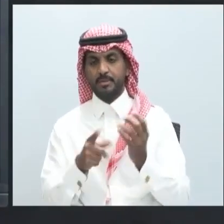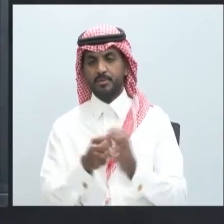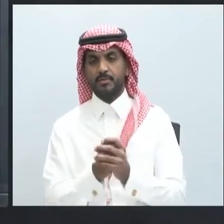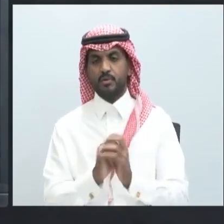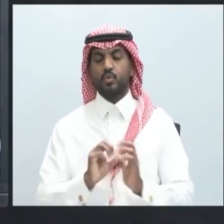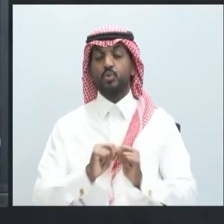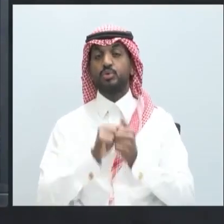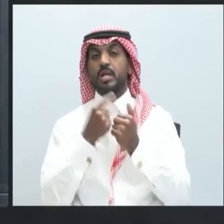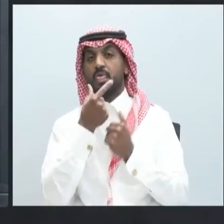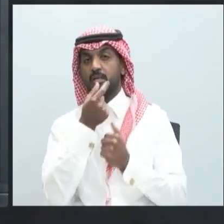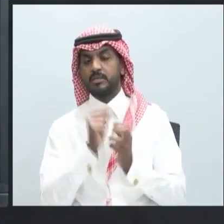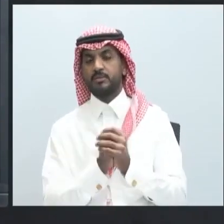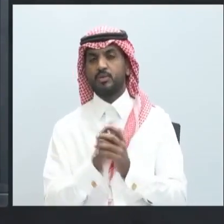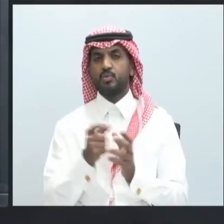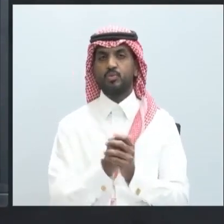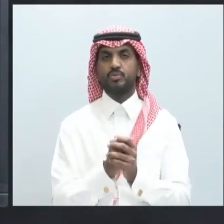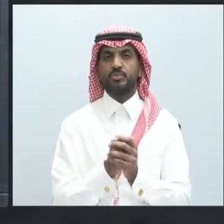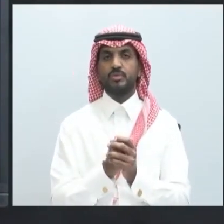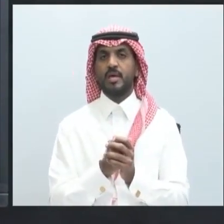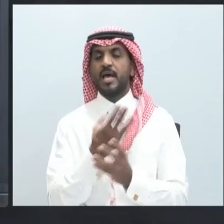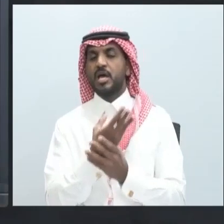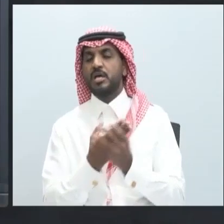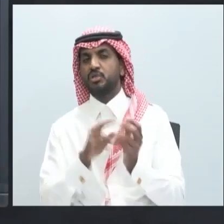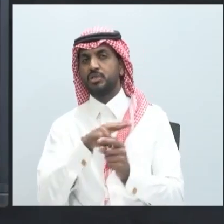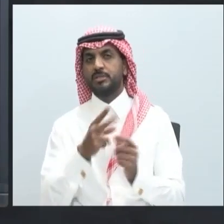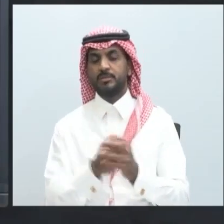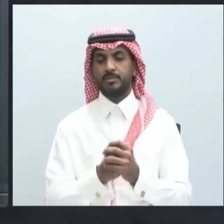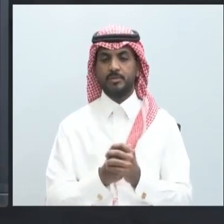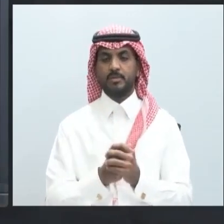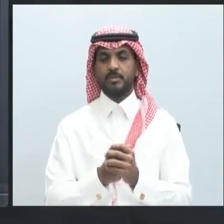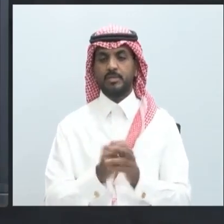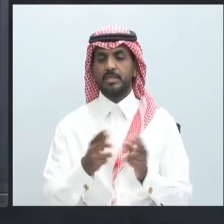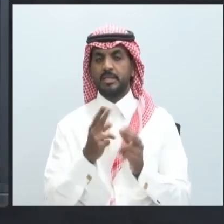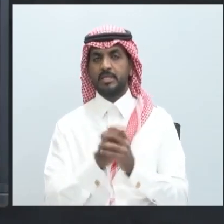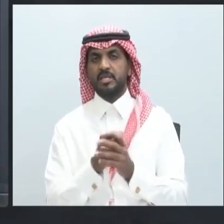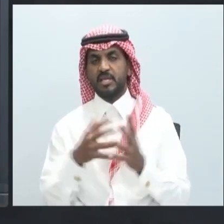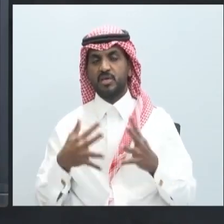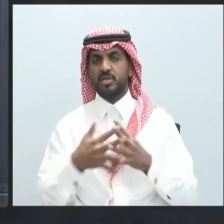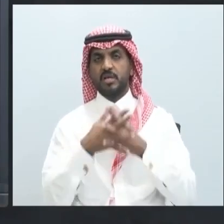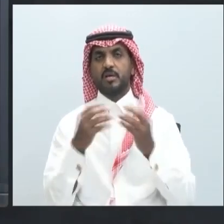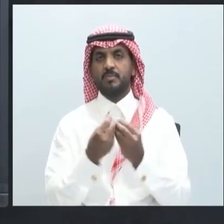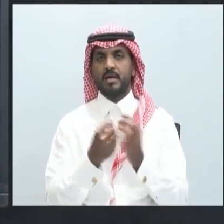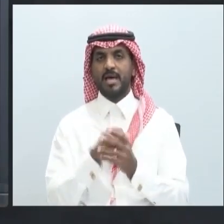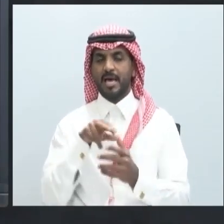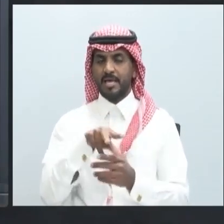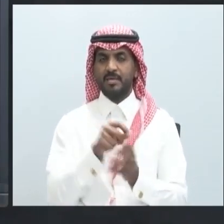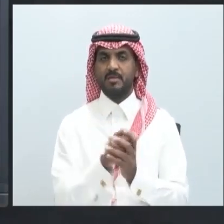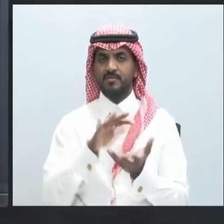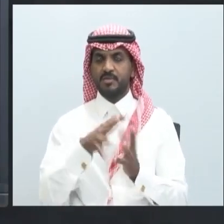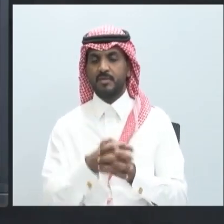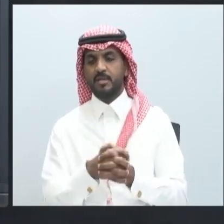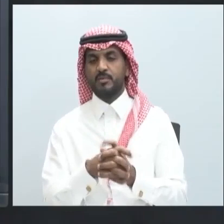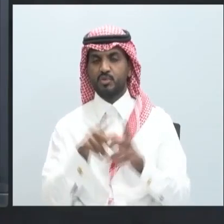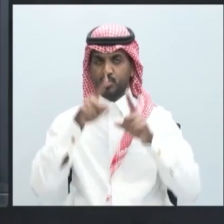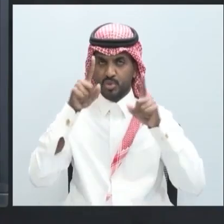القدره على ثني اللسان وتكون هجينه وعندما يلتقي تي سمول مع تي كابيتل سوف يتشارك مع اخيه بنفس الصفات على